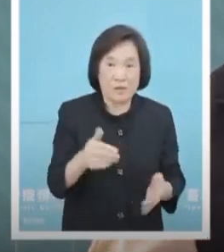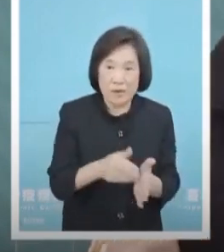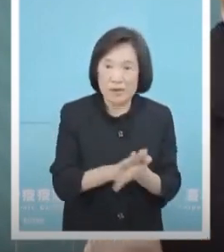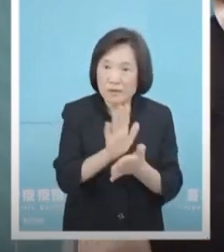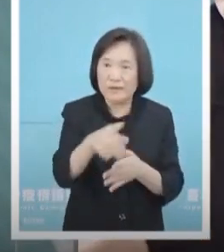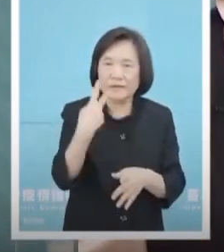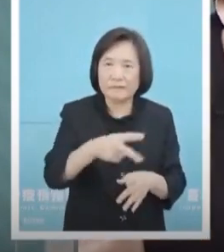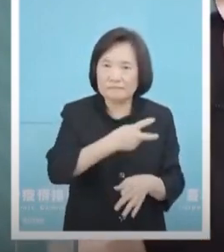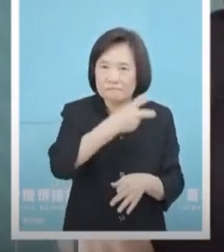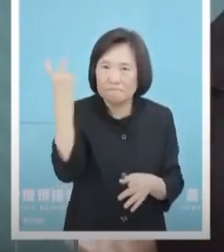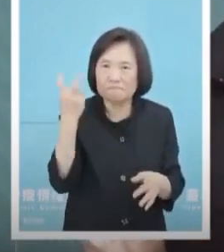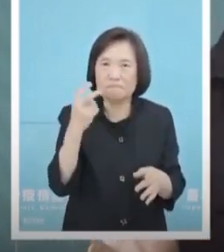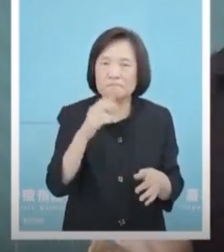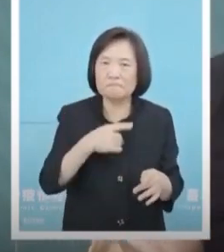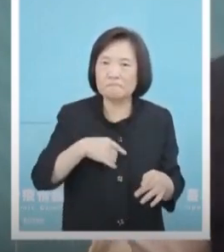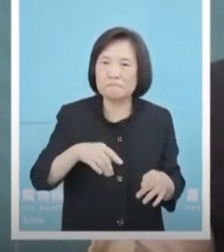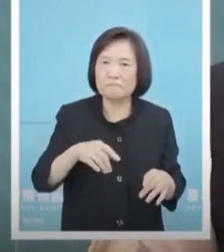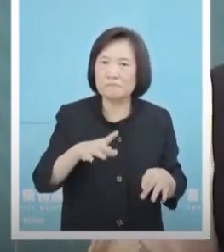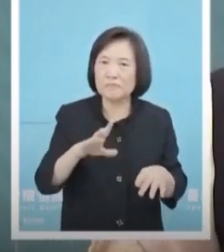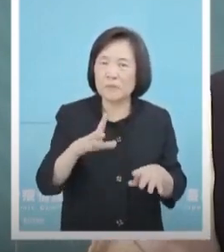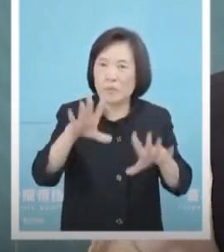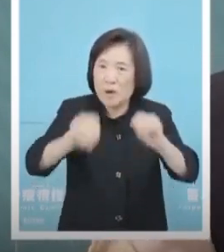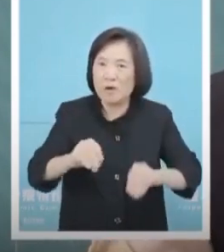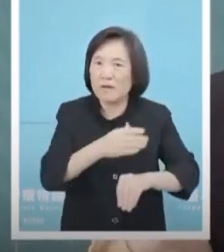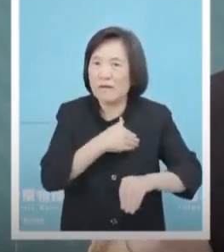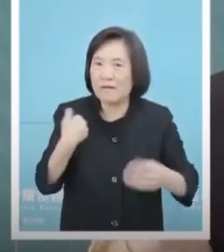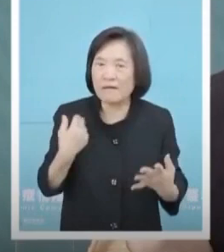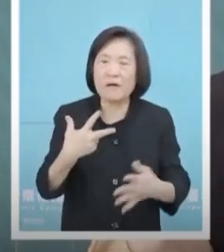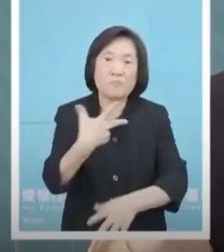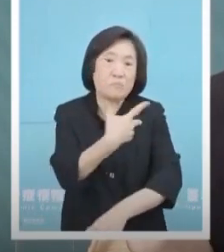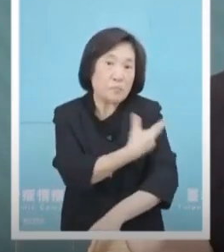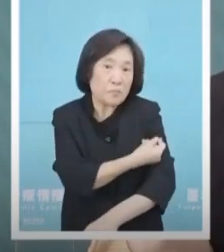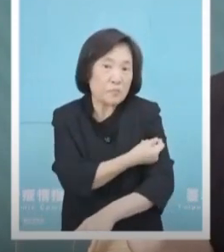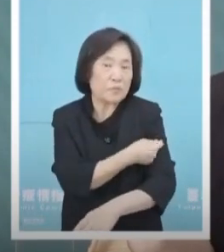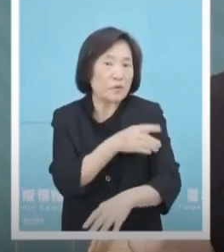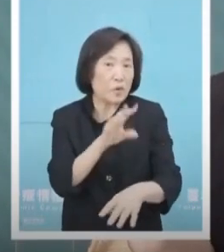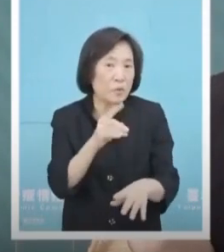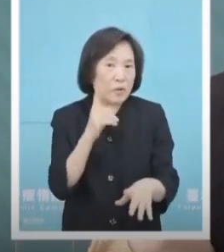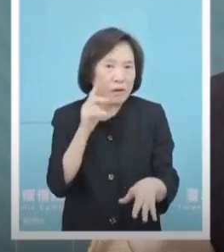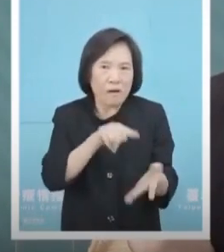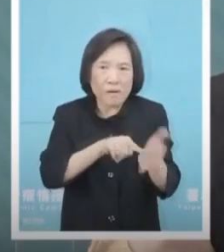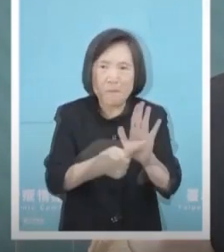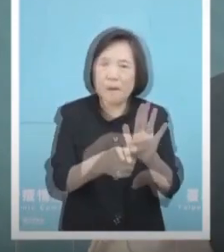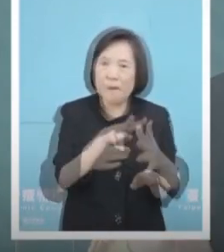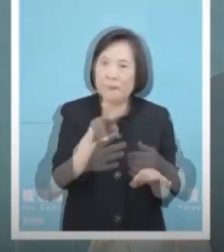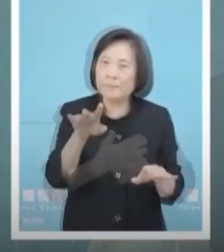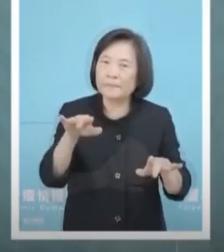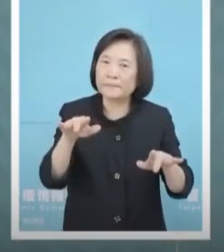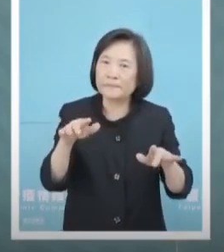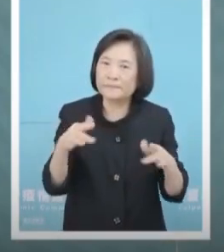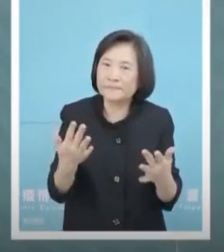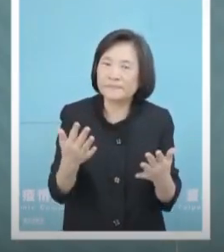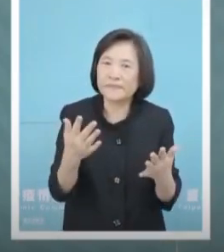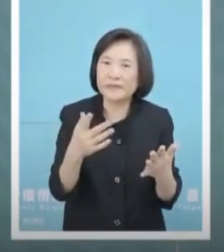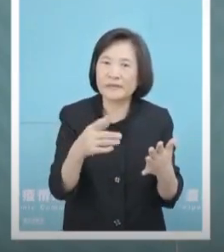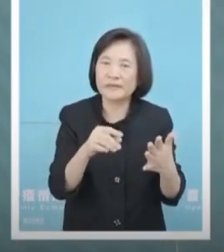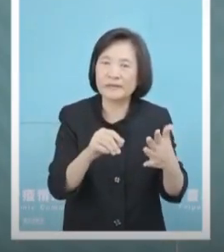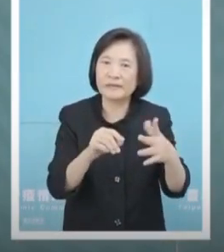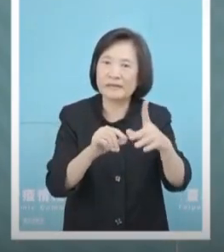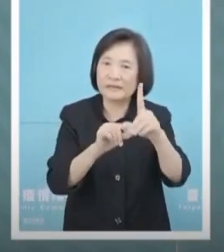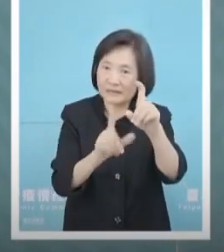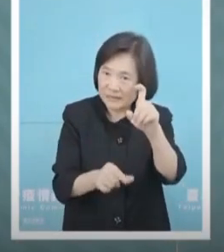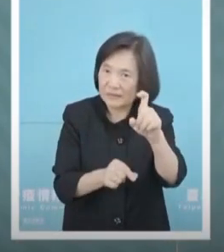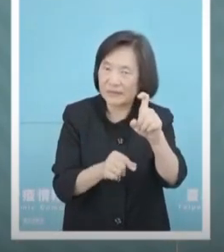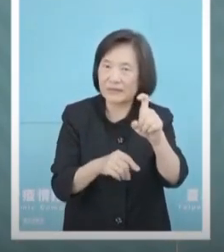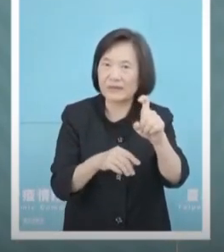到底那个效果，我们在打疫苗的效果，你知道哈，是不是已经可以发挥的？应该到10月，你知道